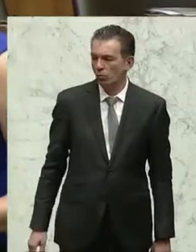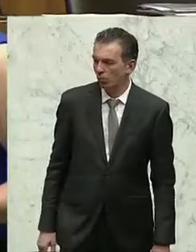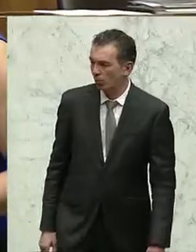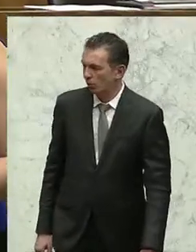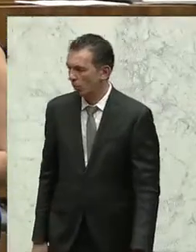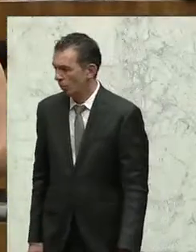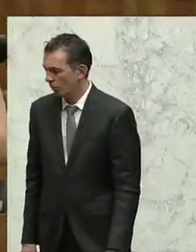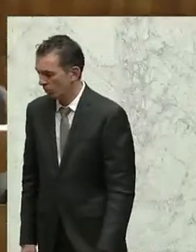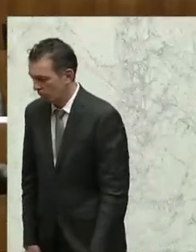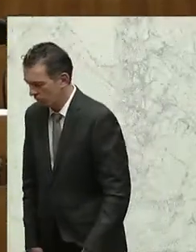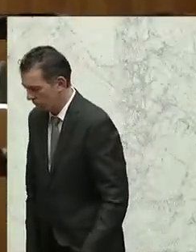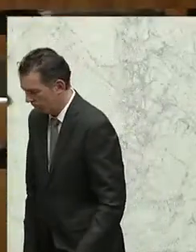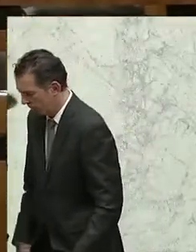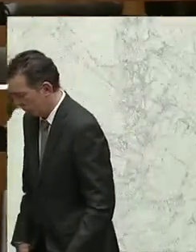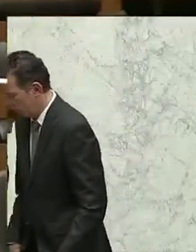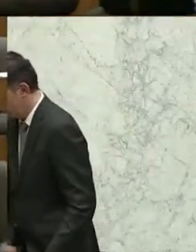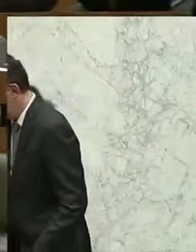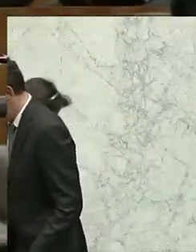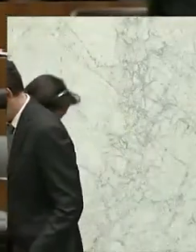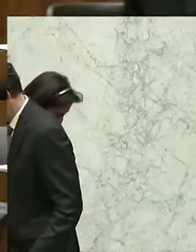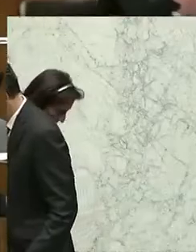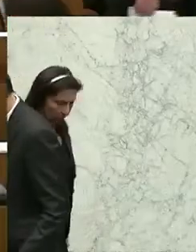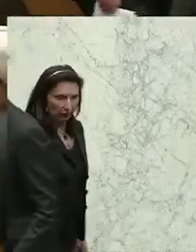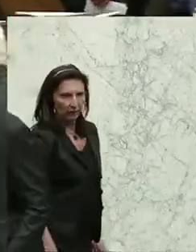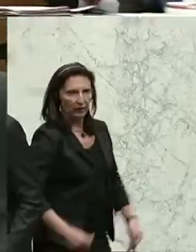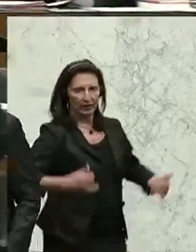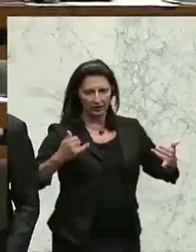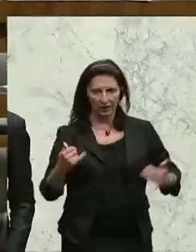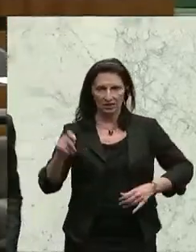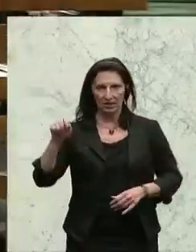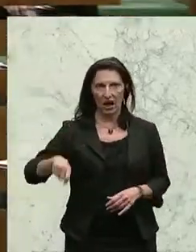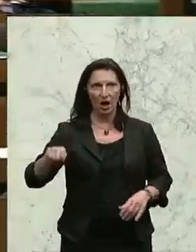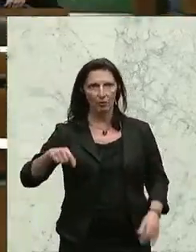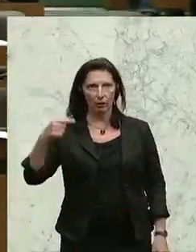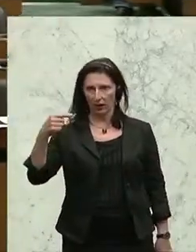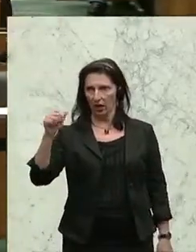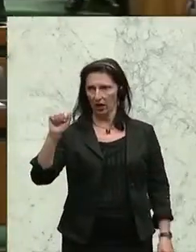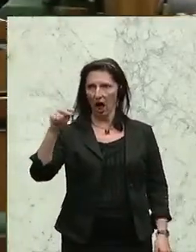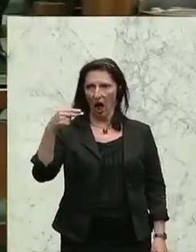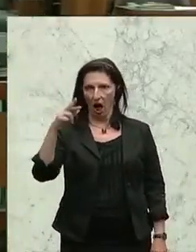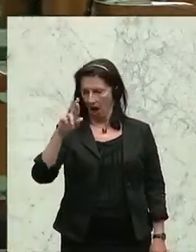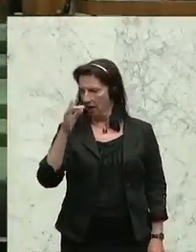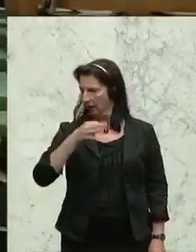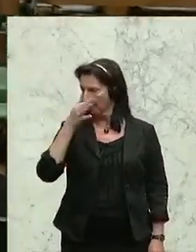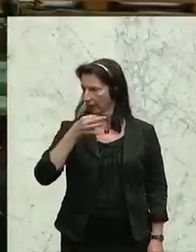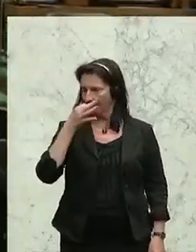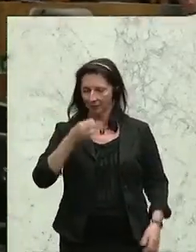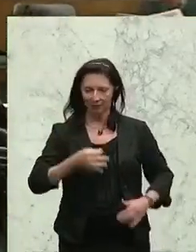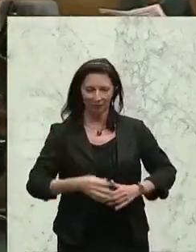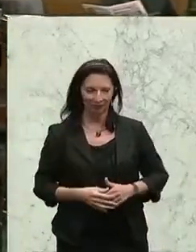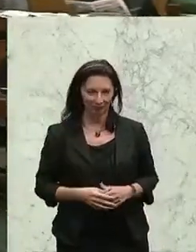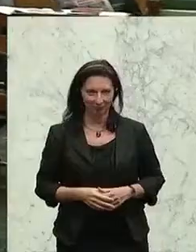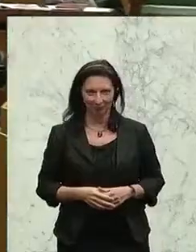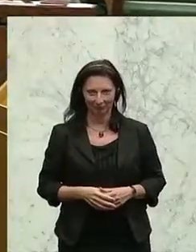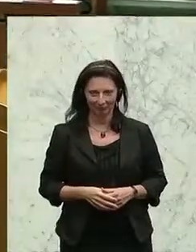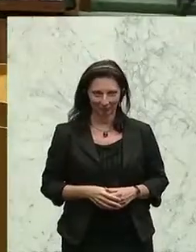Der Südtirol-Unterausschuss habe in den letzten 2,5 Jahren zu selten getagt, kritisiert Werner Neubauer von der FPÖ. Die Interessen der